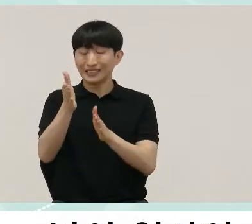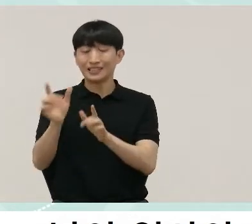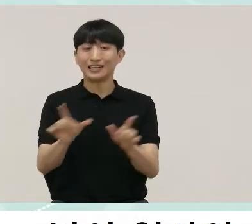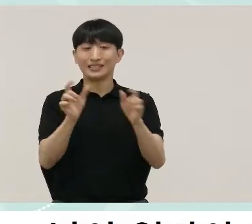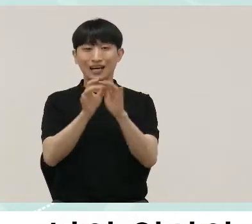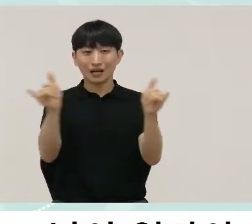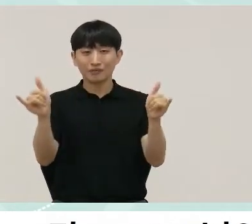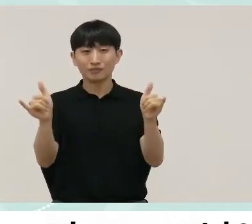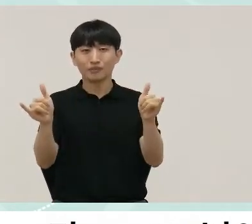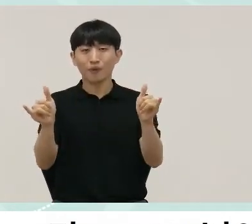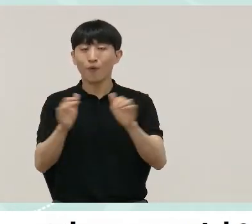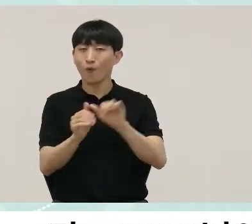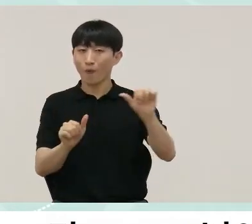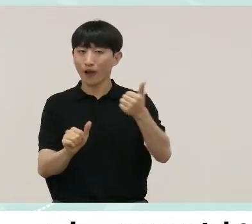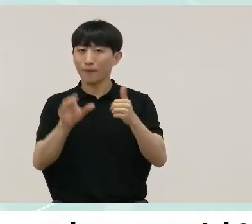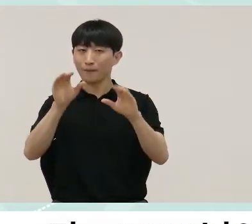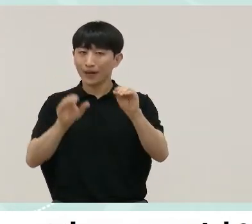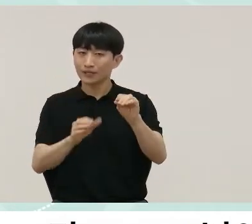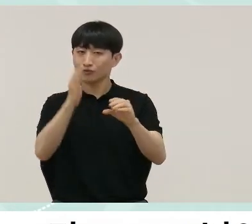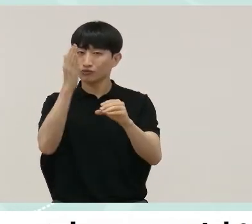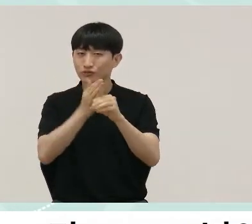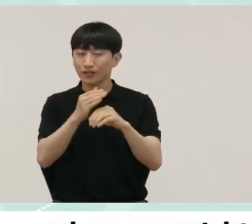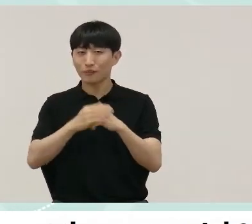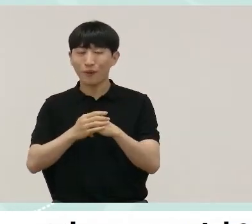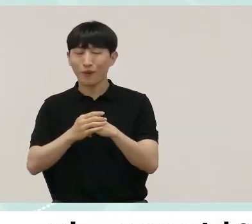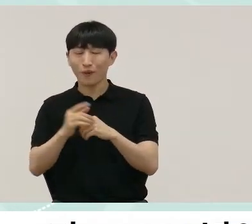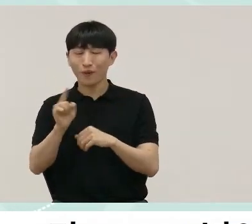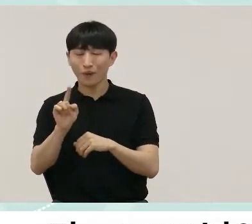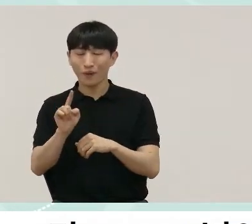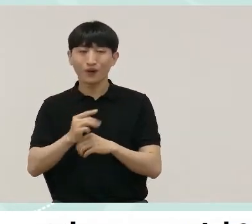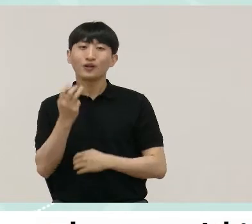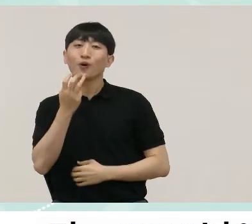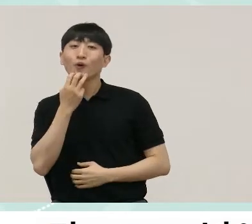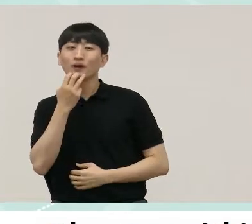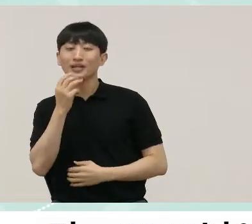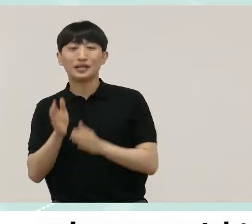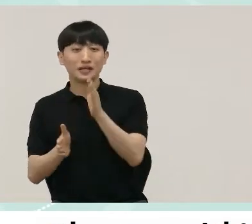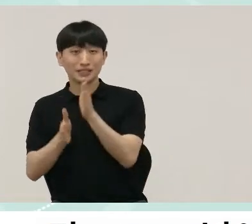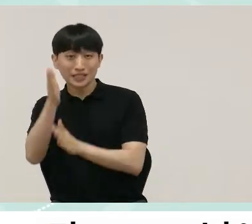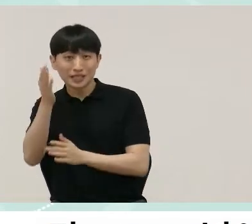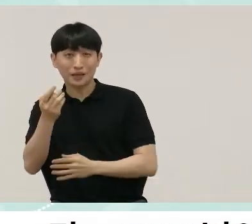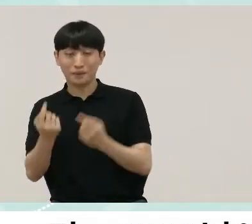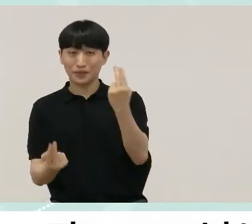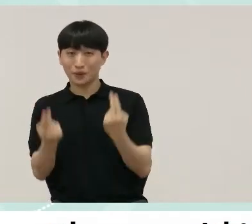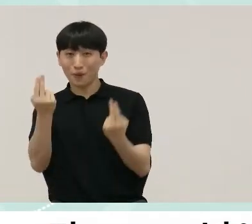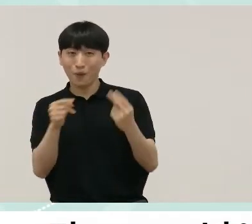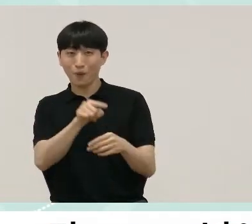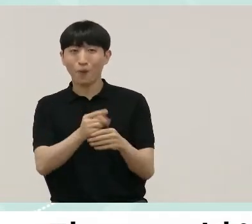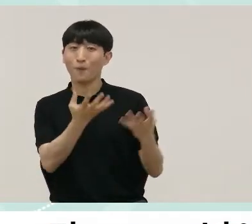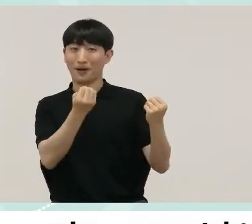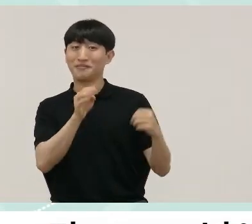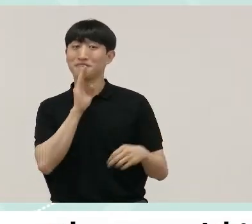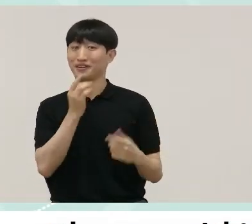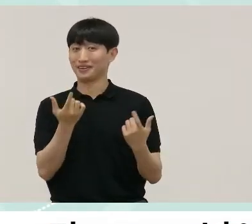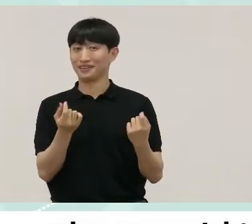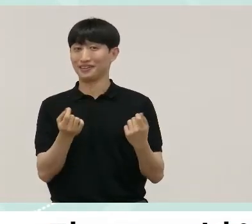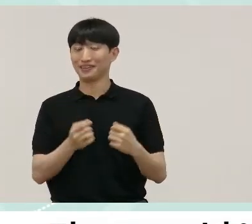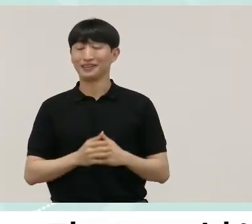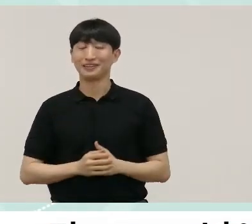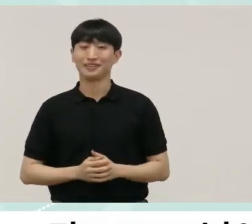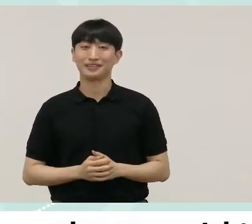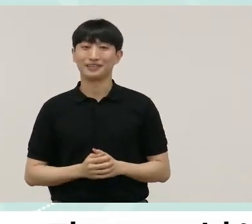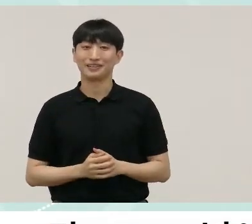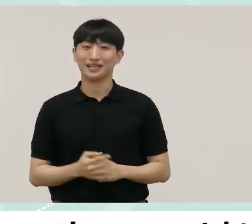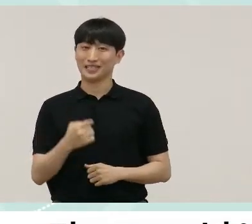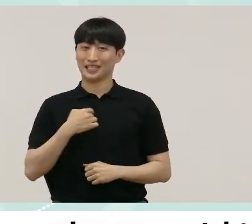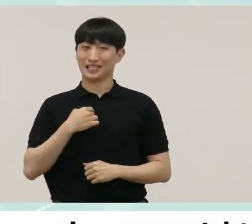서울시 1000만에서 5000례를 한 것과 다를 바 없는 그러한 성과를 냈다고 저희들이 자부하고 있습니다. 근데 그것이